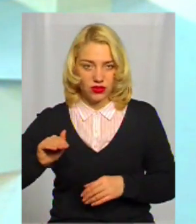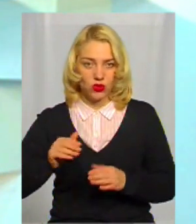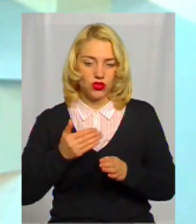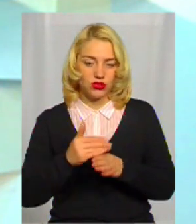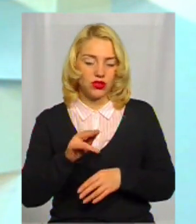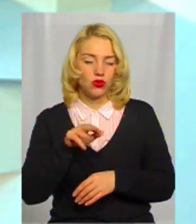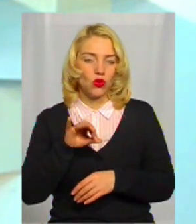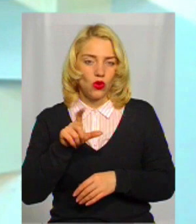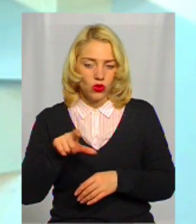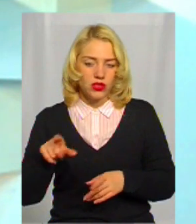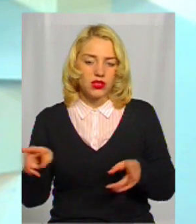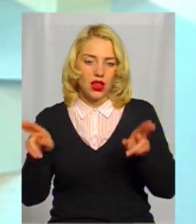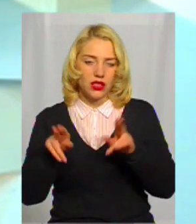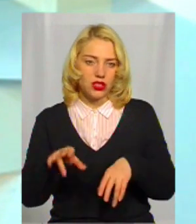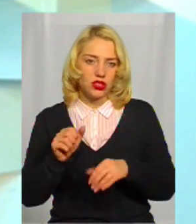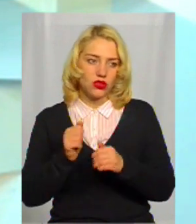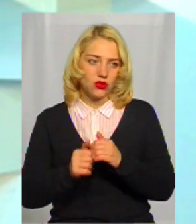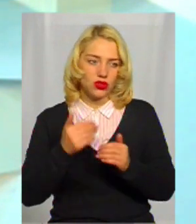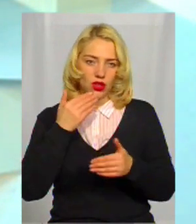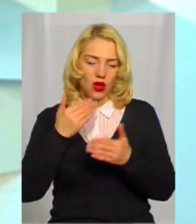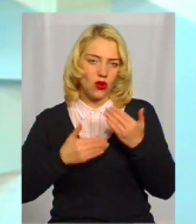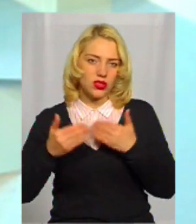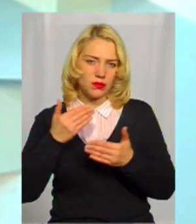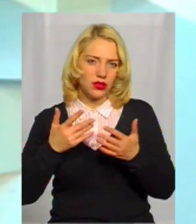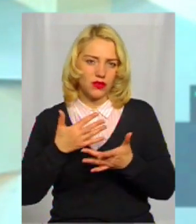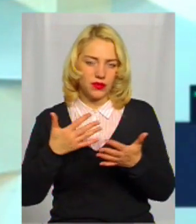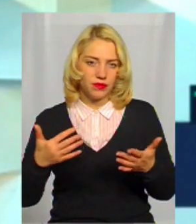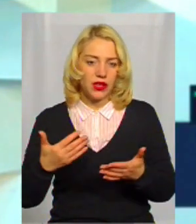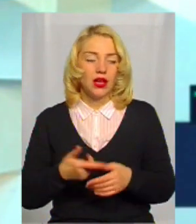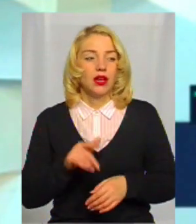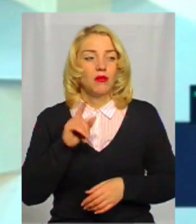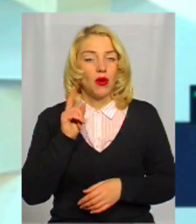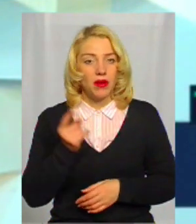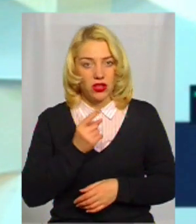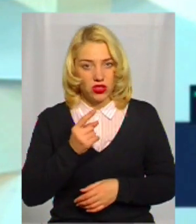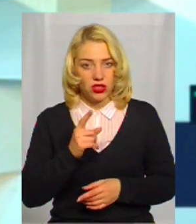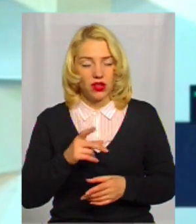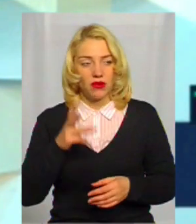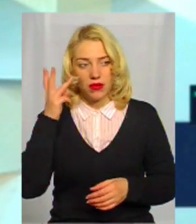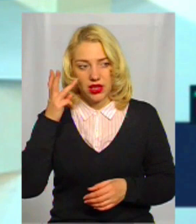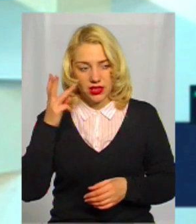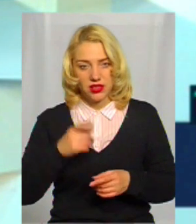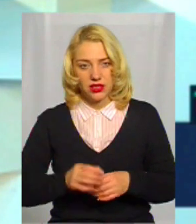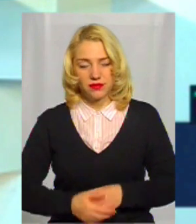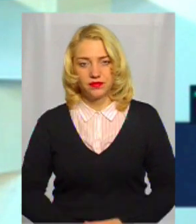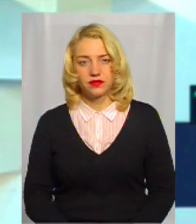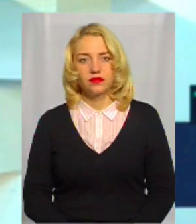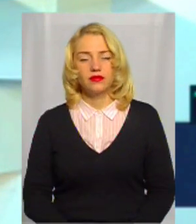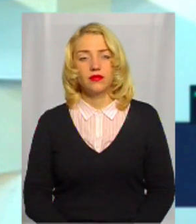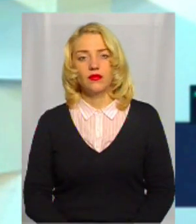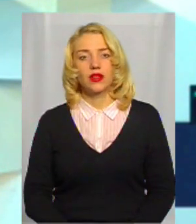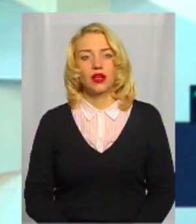то люди все одно залишилися і кожен собі розпитував. По-перше, напевно, що в Хмельницькому не дуже